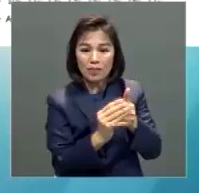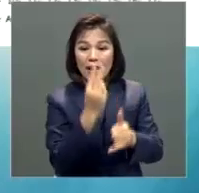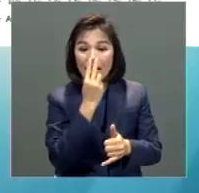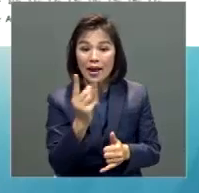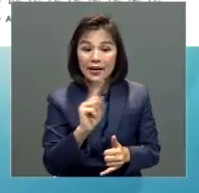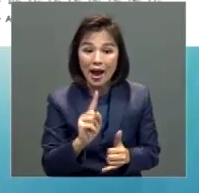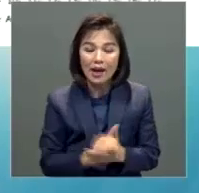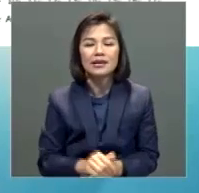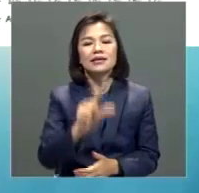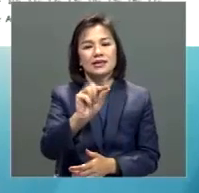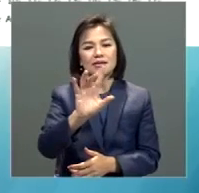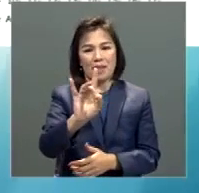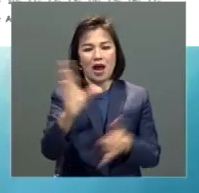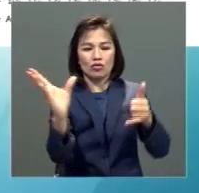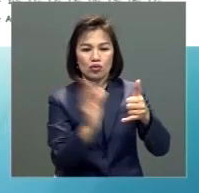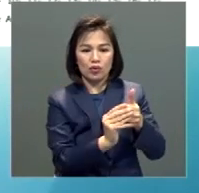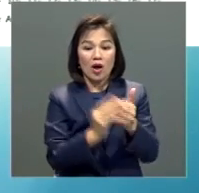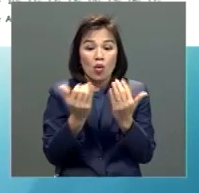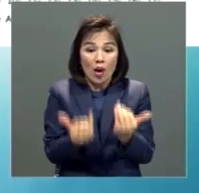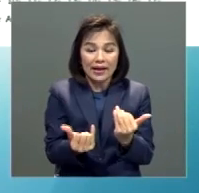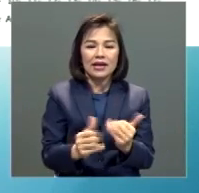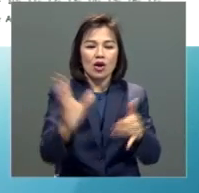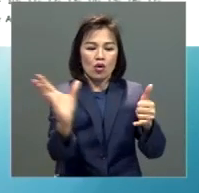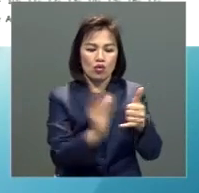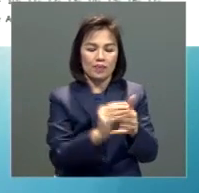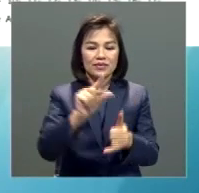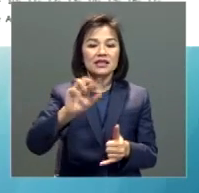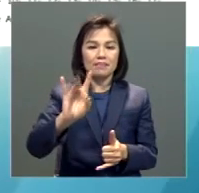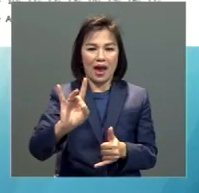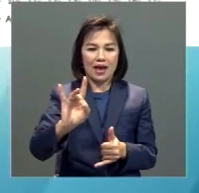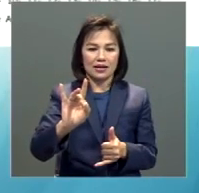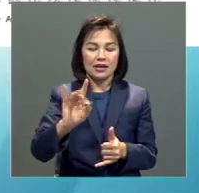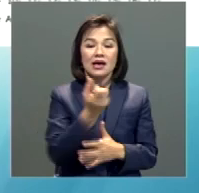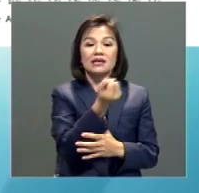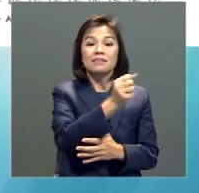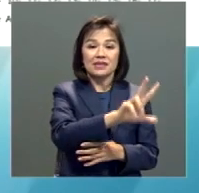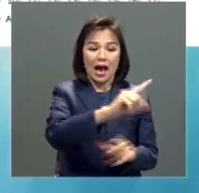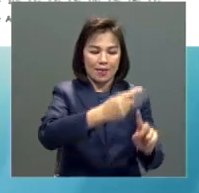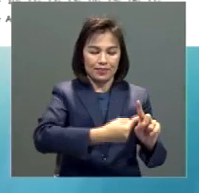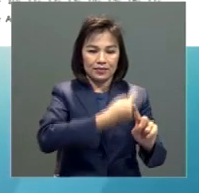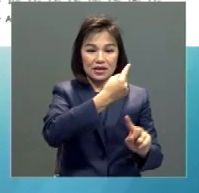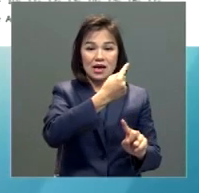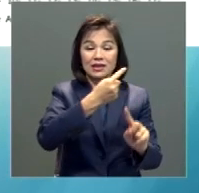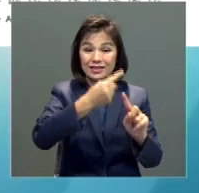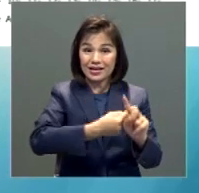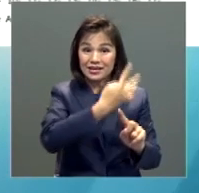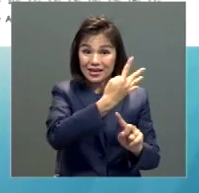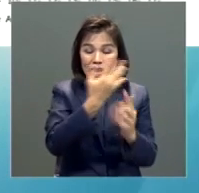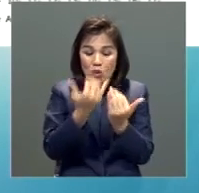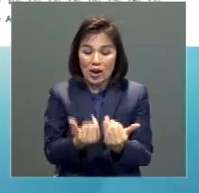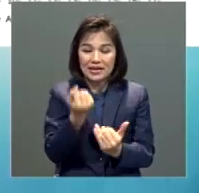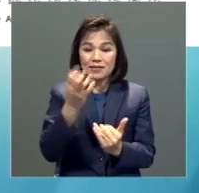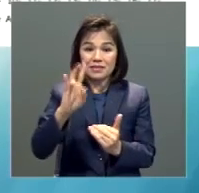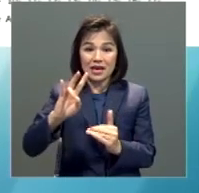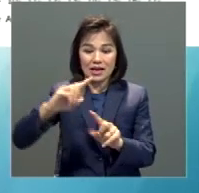ก็กลับมาอีกครั้งนึงสำหรับตัวเลขต่ำสุดที่เราได้เคยเห็นมาก่อนแล้วคือตัวเลขที่28นะครับวันนี้ก็ 28ครับ 28วันที่ 13วันสงกรานต์วันนี้ 17